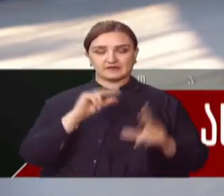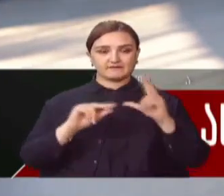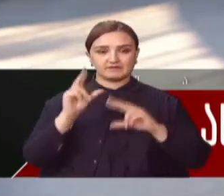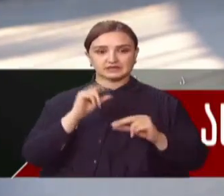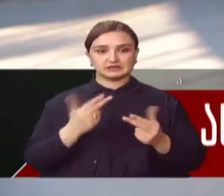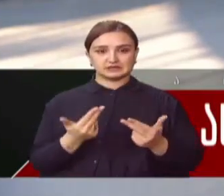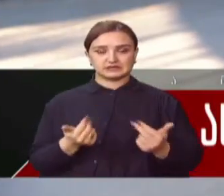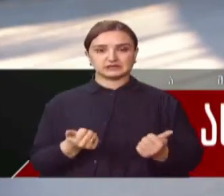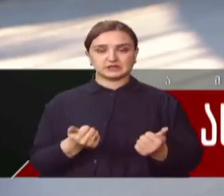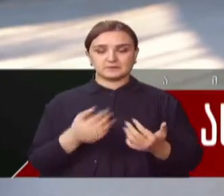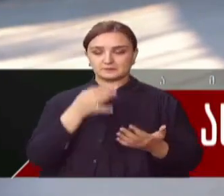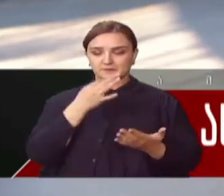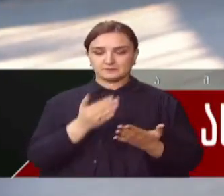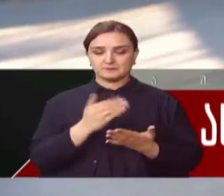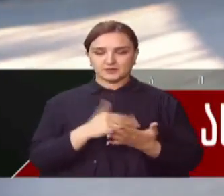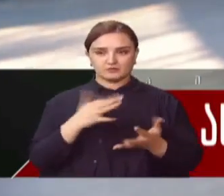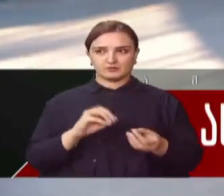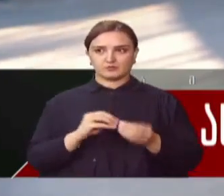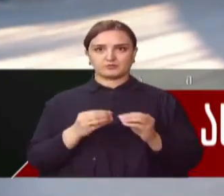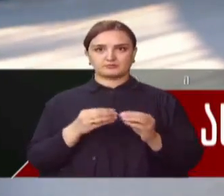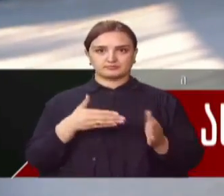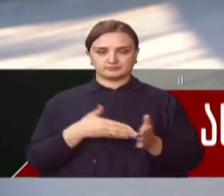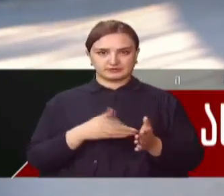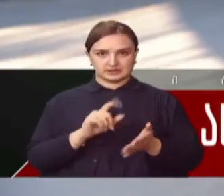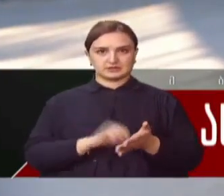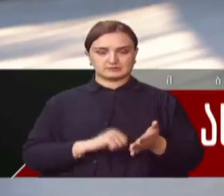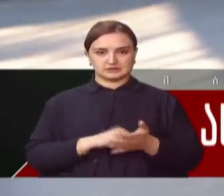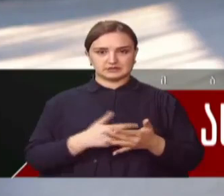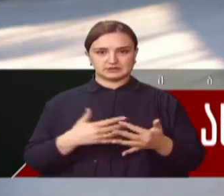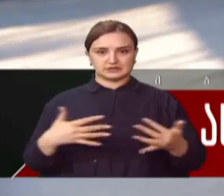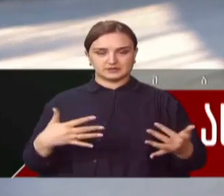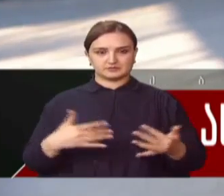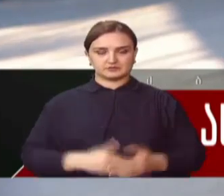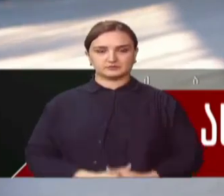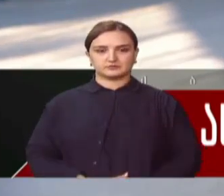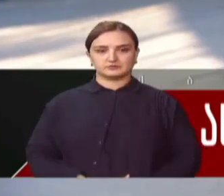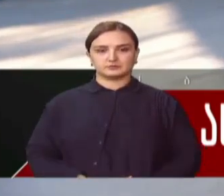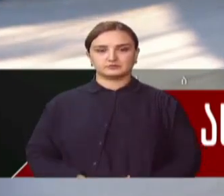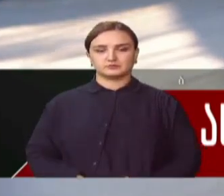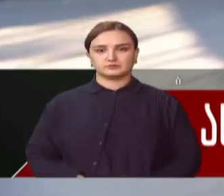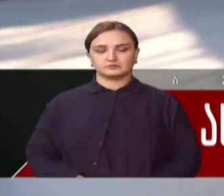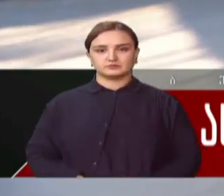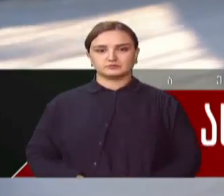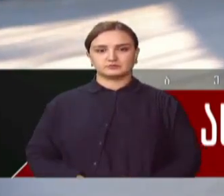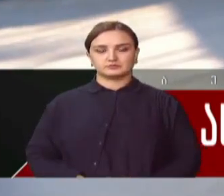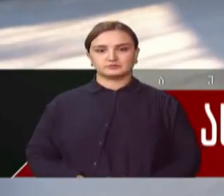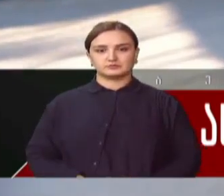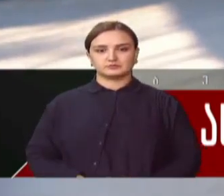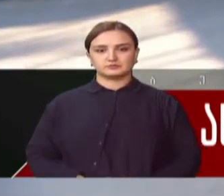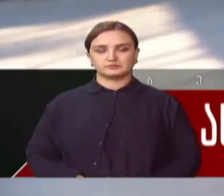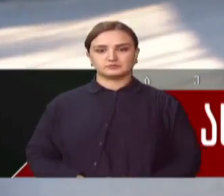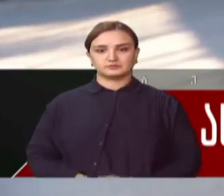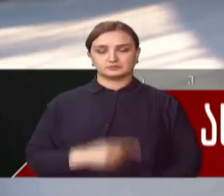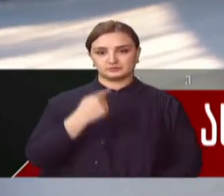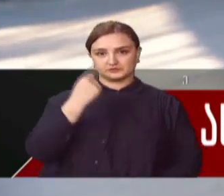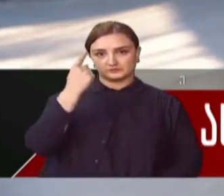smagram, ai mere upe gai ce da gar cauli obiecturi mizeze bizgam, subiecturi bizgam guara, obiecturi mizeze bizgam. Am do meu fi crop